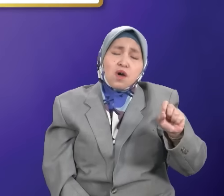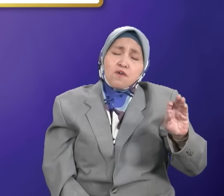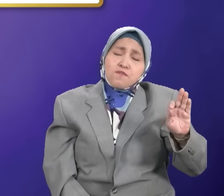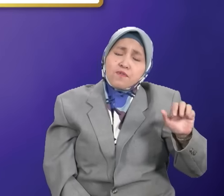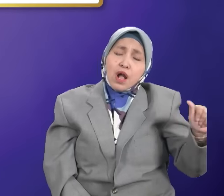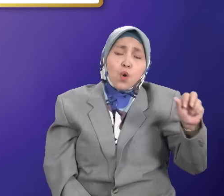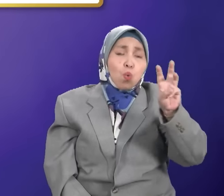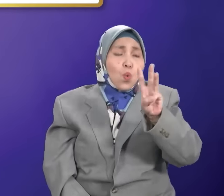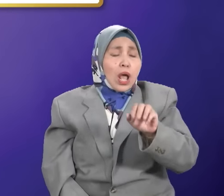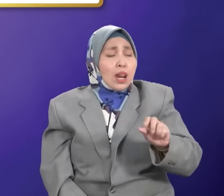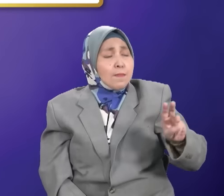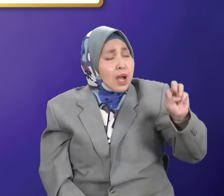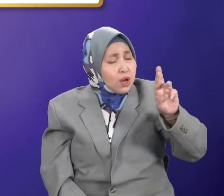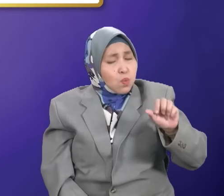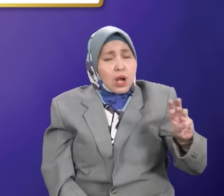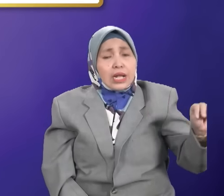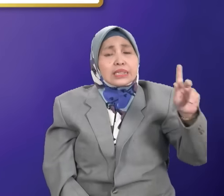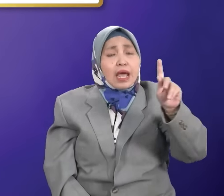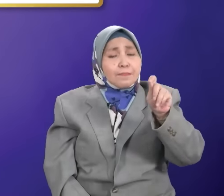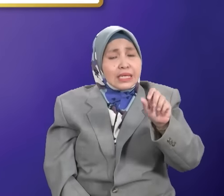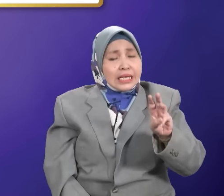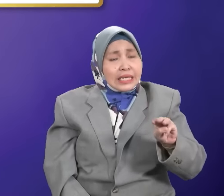Wal Maru watamin